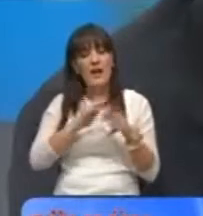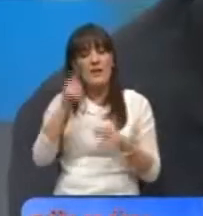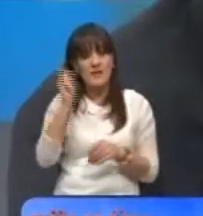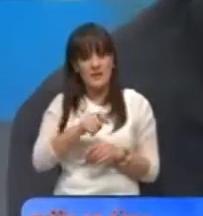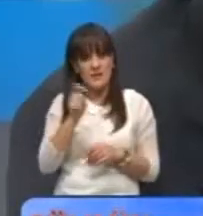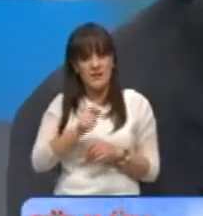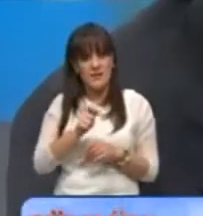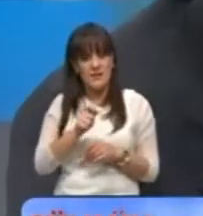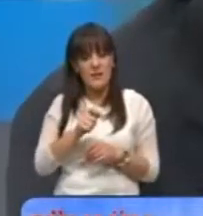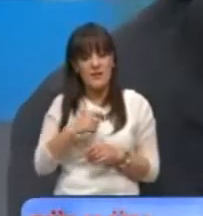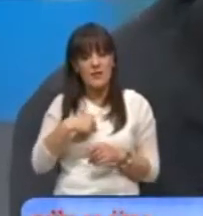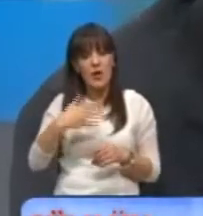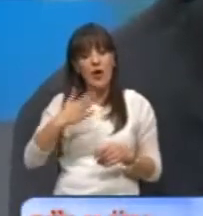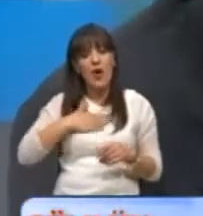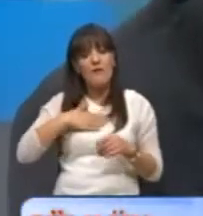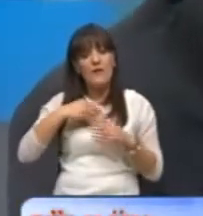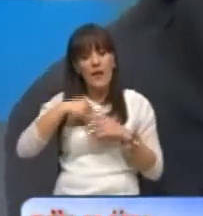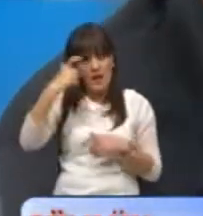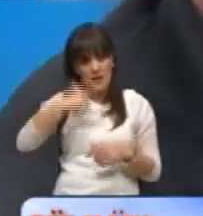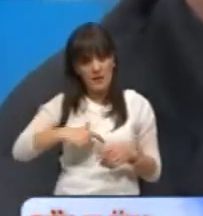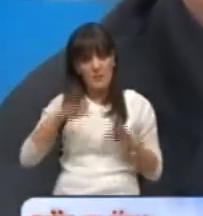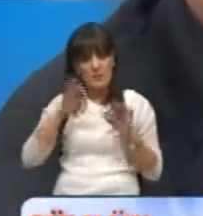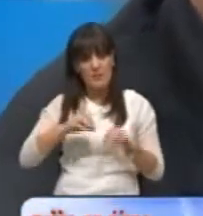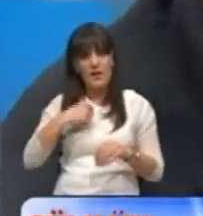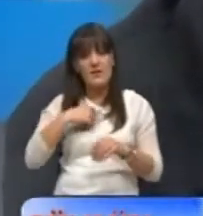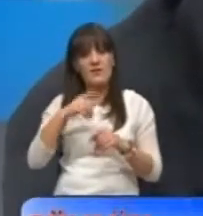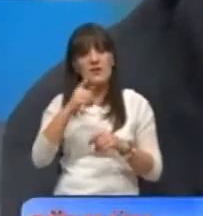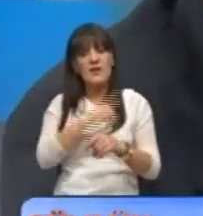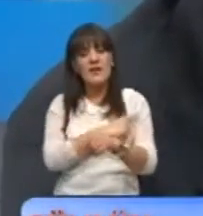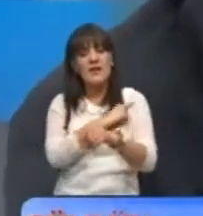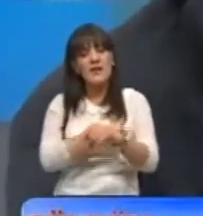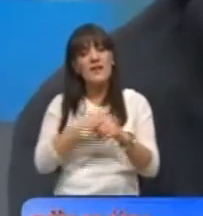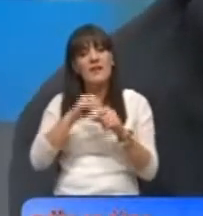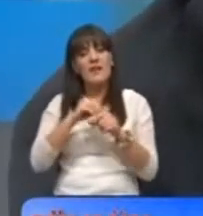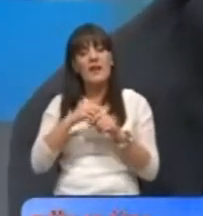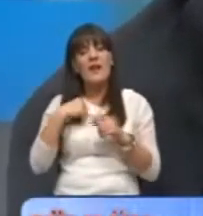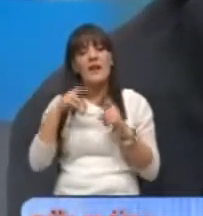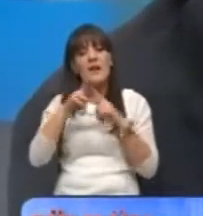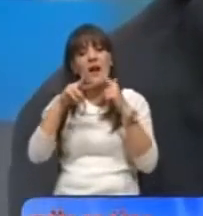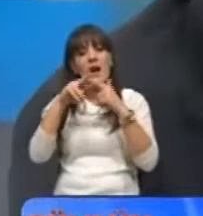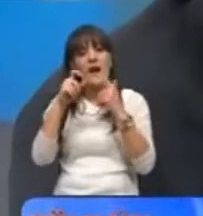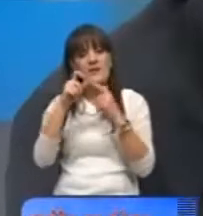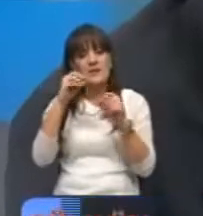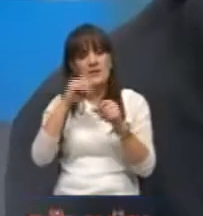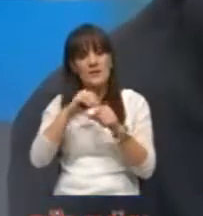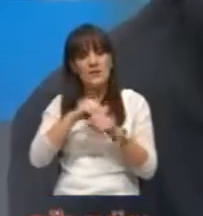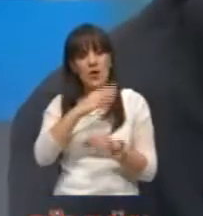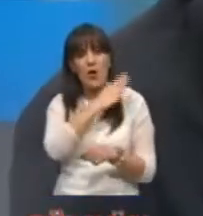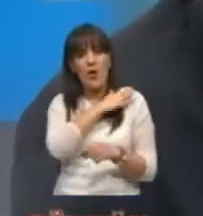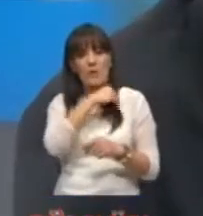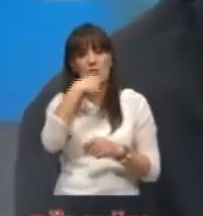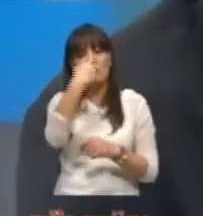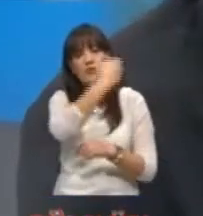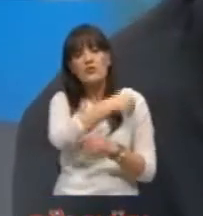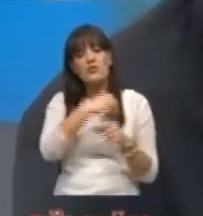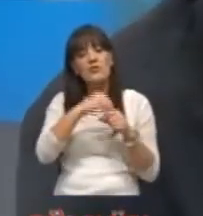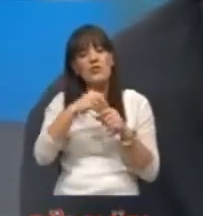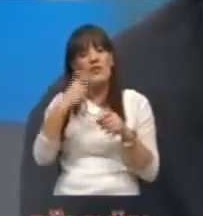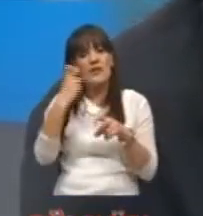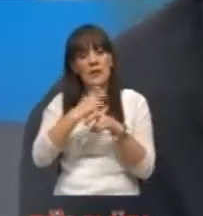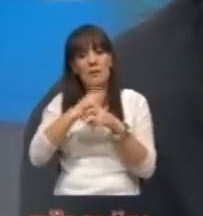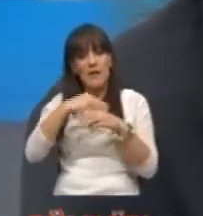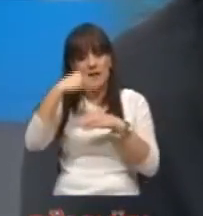sağlayan gövdeden başlayıp pazı kemiği olarak söylenen humerus'a yapışan kasların omuz kuşağındaki